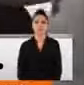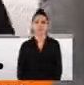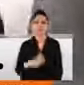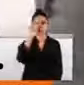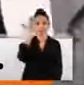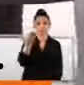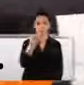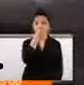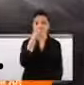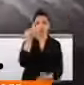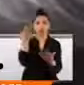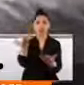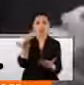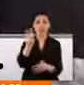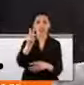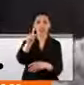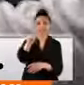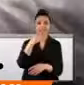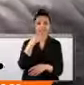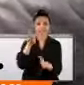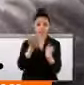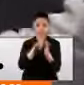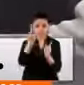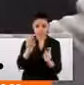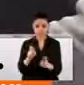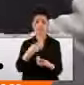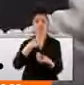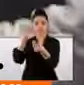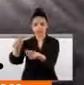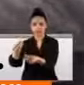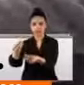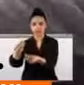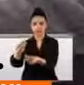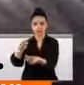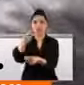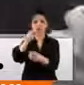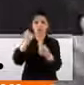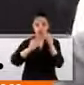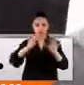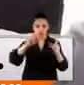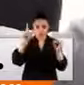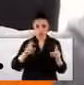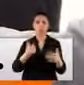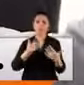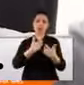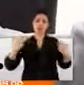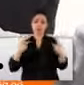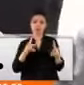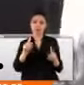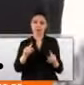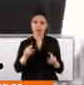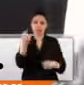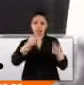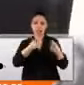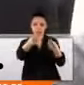Merhaba. Merhaba, kolay gelsin. Valesiz misiniz? Evet benim. Aracı size mi teslim ediyorum? Evet, bana teslim ediyorum. Çizmezsiniz değil mi aracı? Bize güvenebilirsiniz.